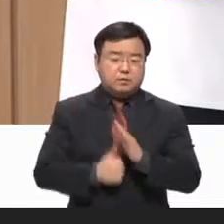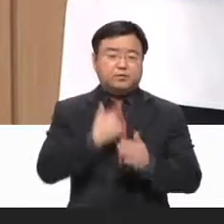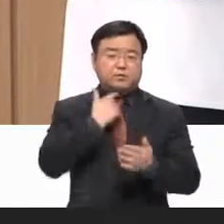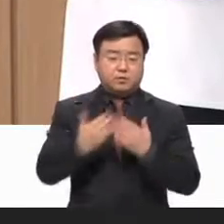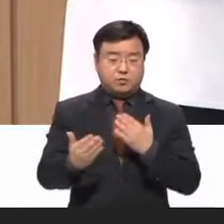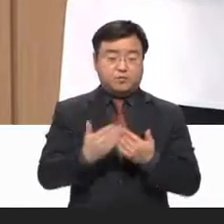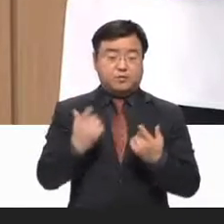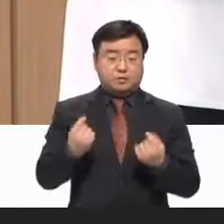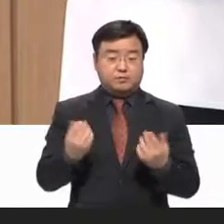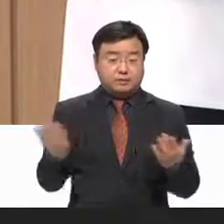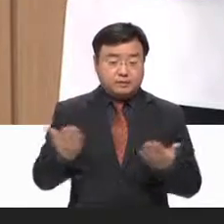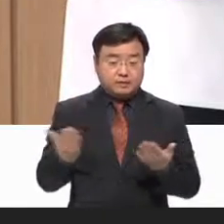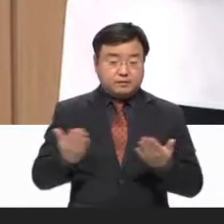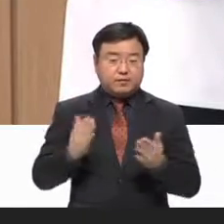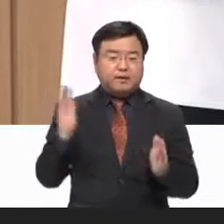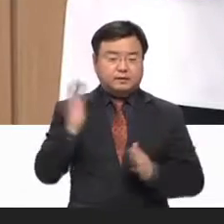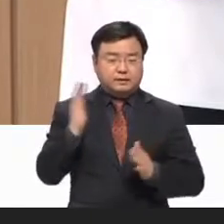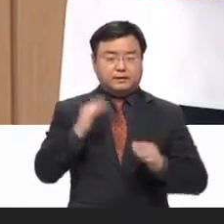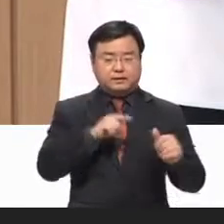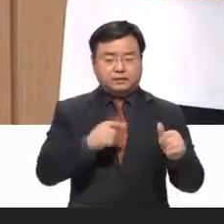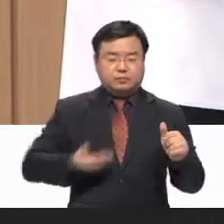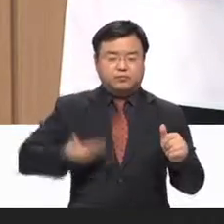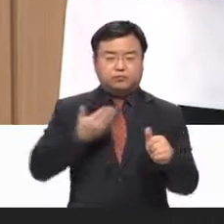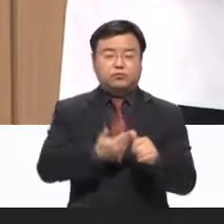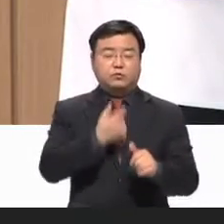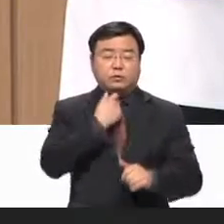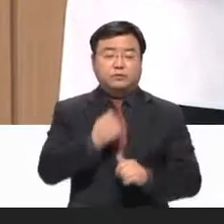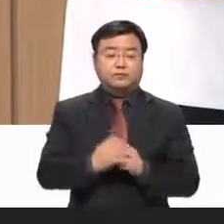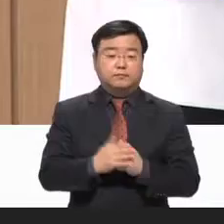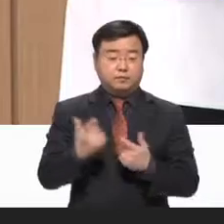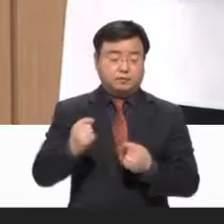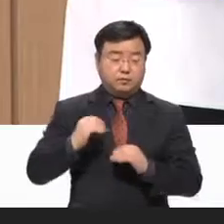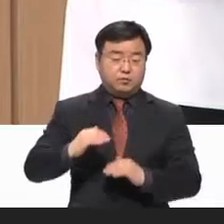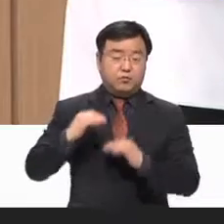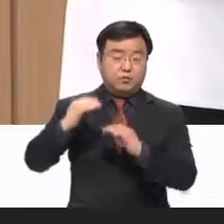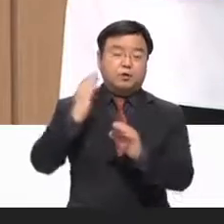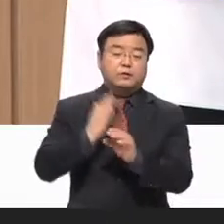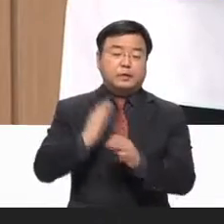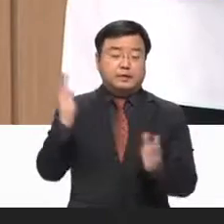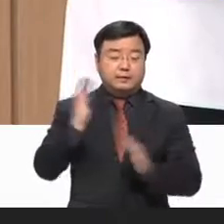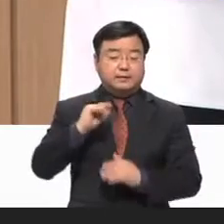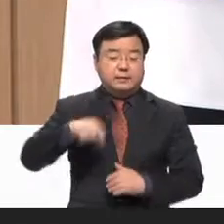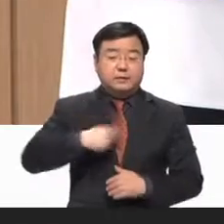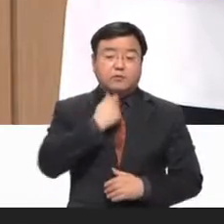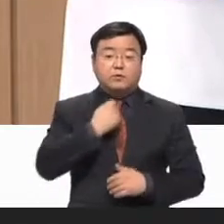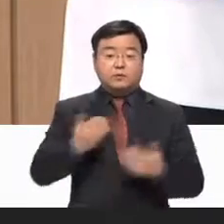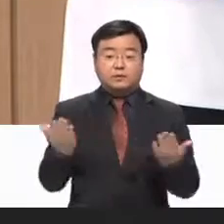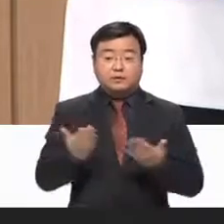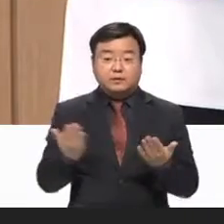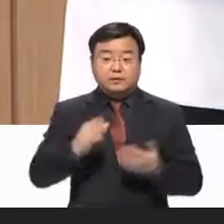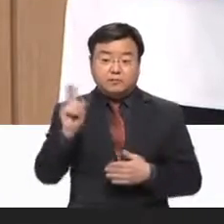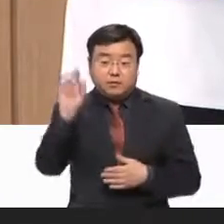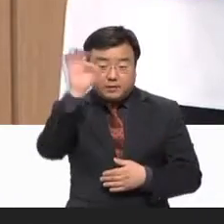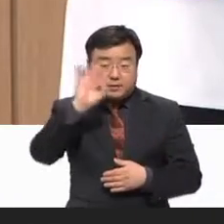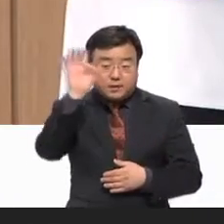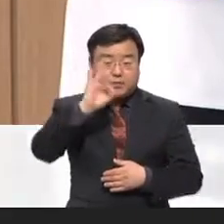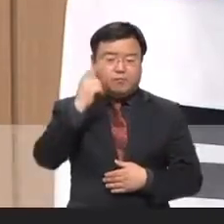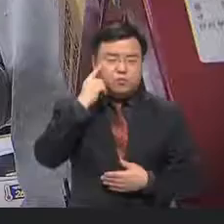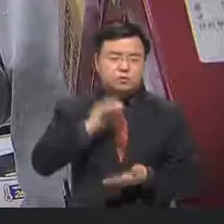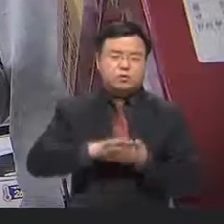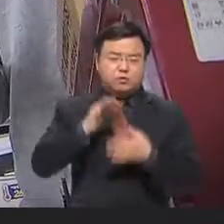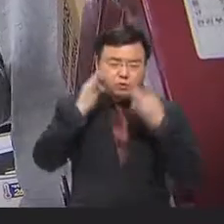이런 거를 학생들에게 원하는 것이죠. 이제 그런 과정에서 학생들이 자유하고 싶음을 찾게 되고 어떤 열정도 배우게